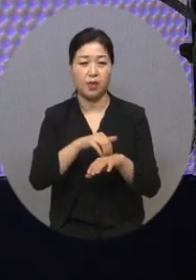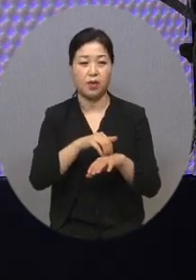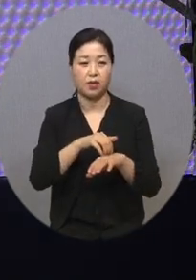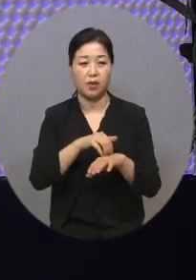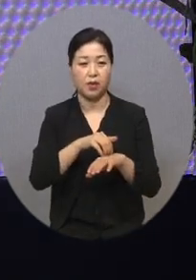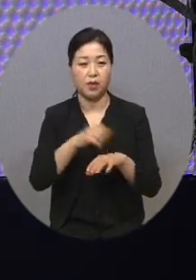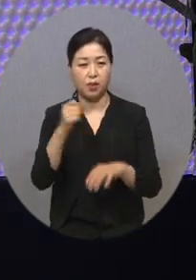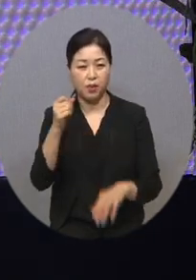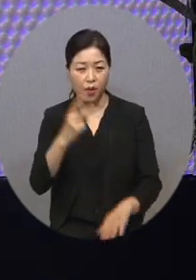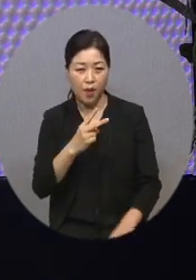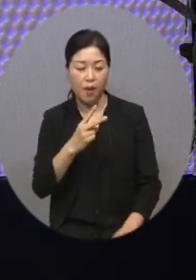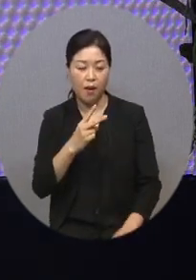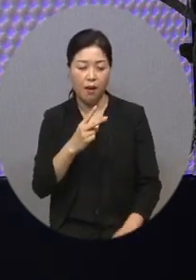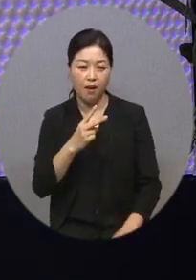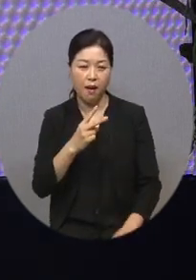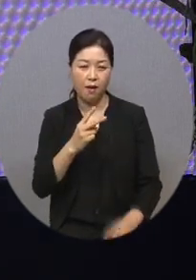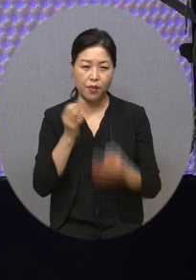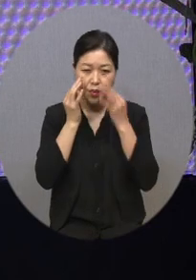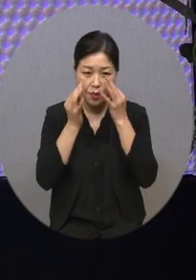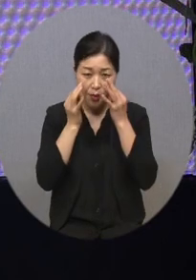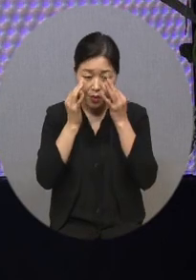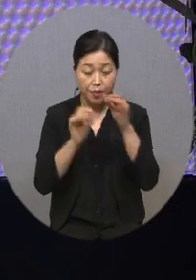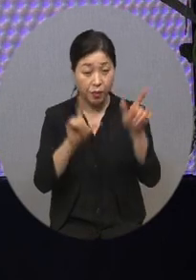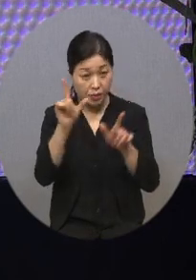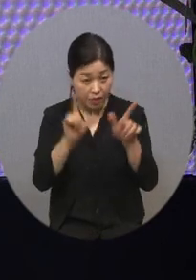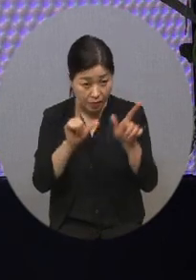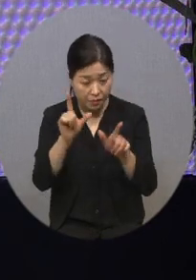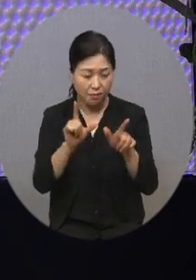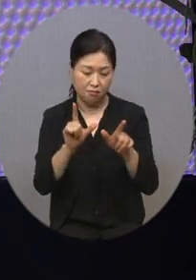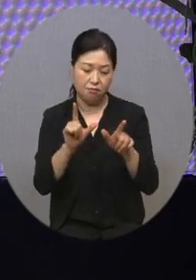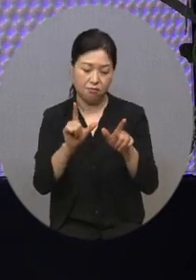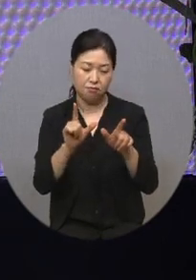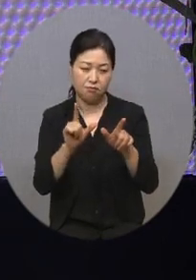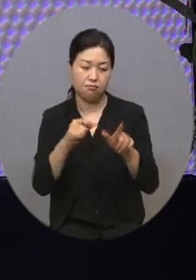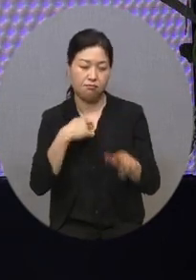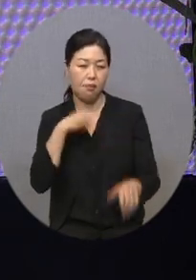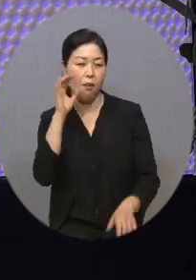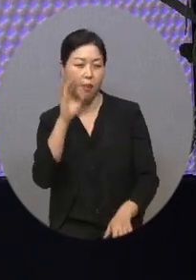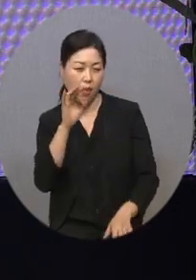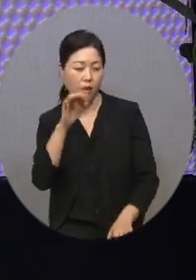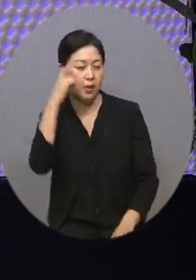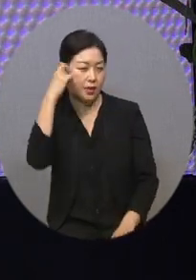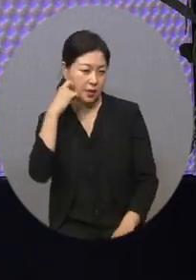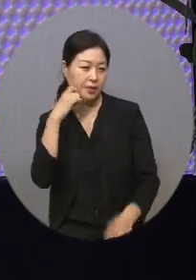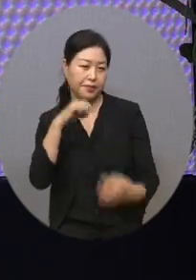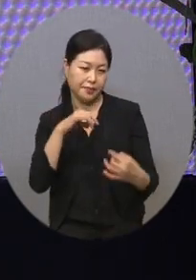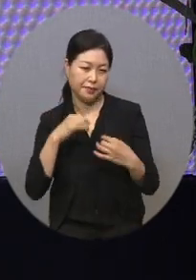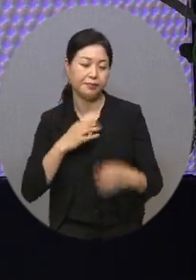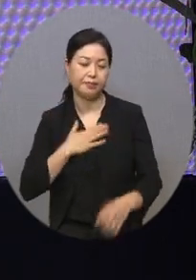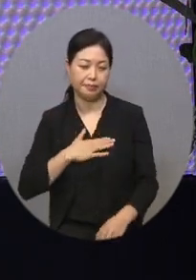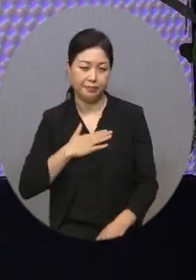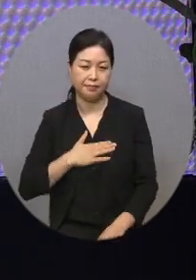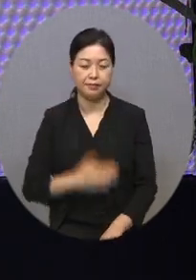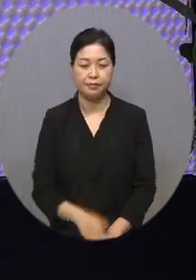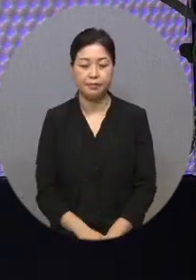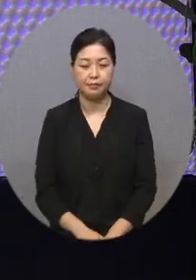또 갈고 닦았다는 그것을 저는 실감할 수